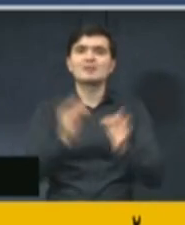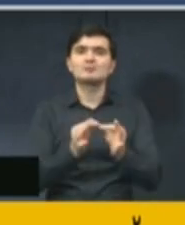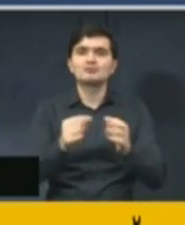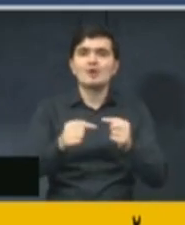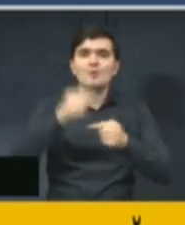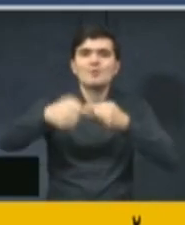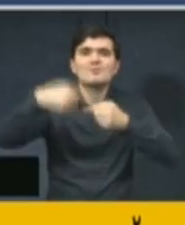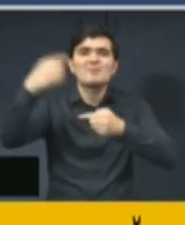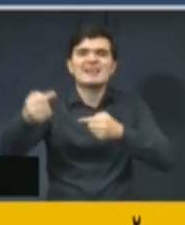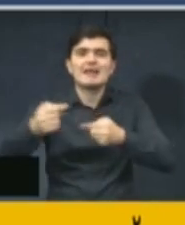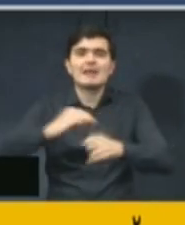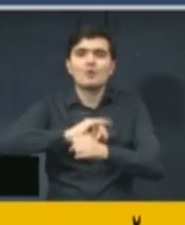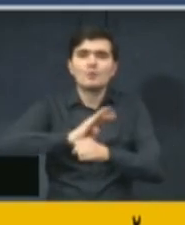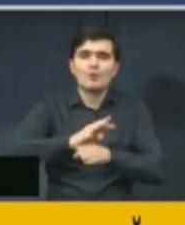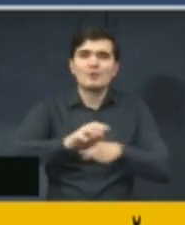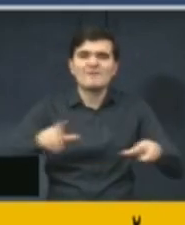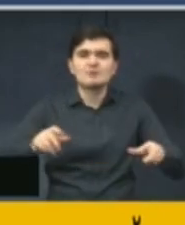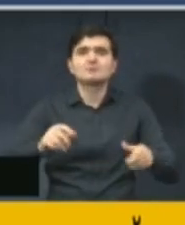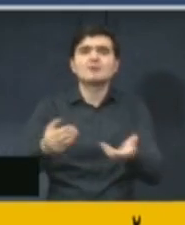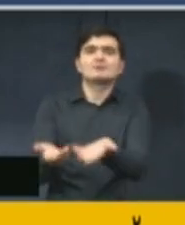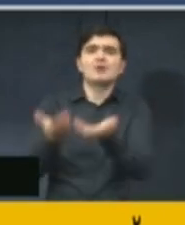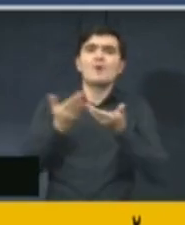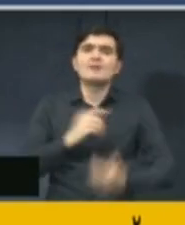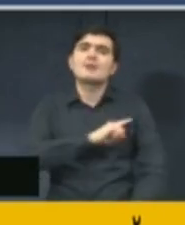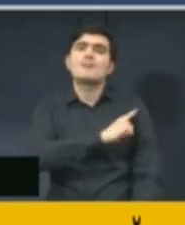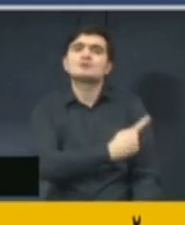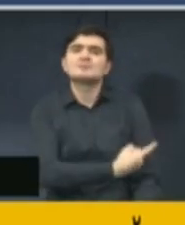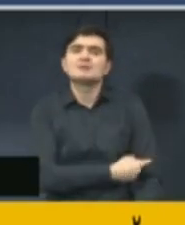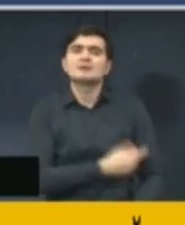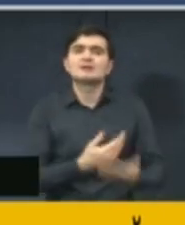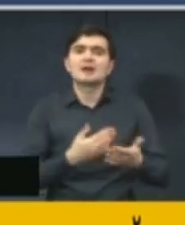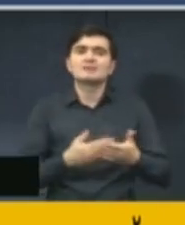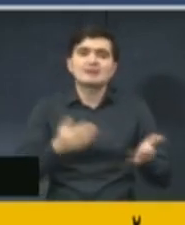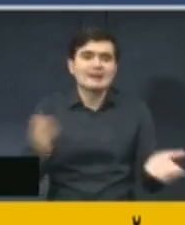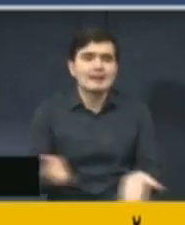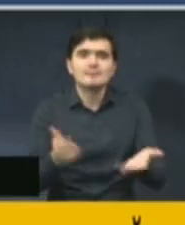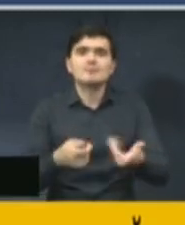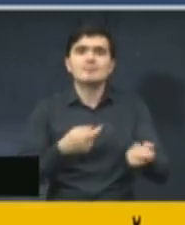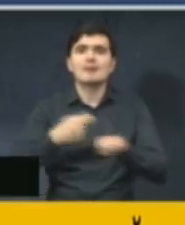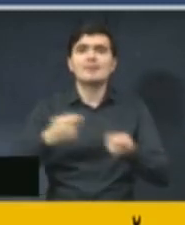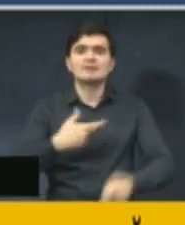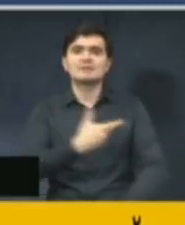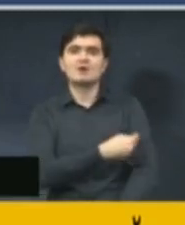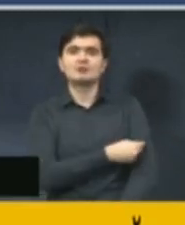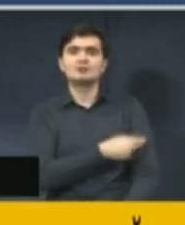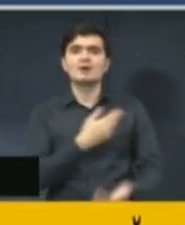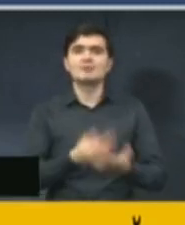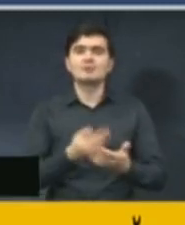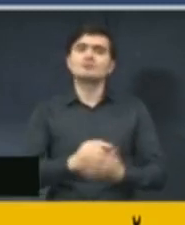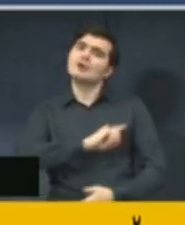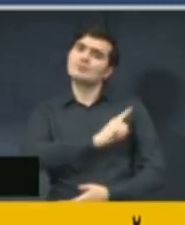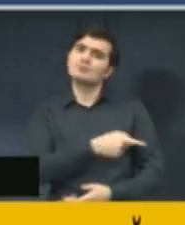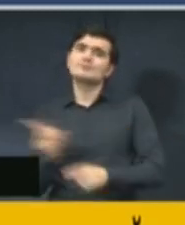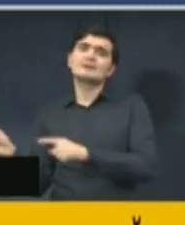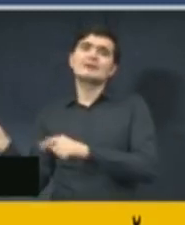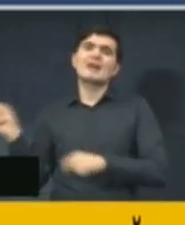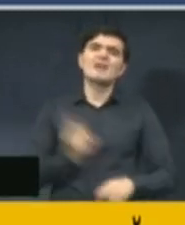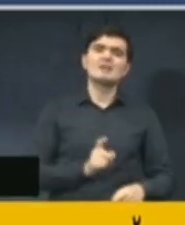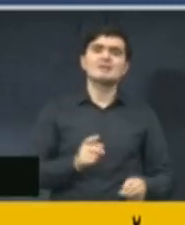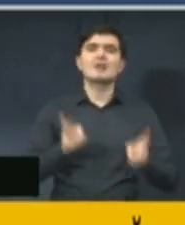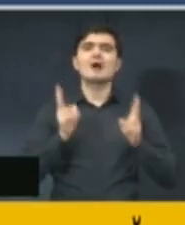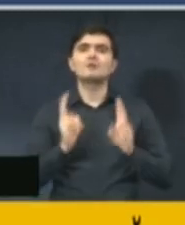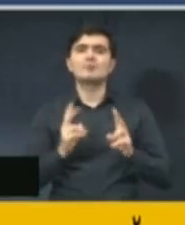pandemiei și de a ne da nouă posibilitatea să accelerăm campania de vaccinare ca să putem să revenim la normal cât